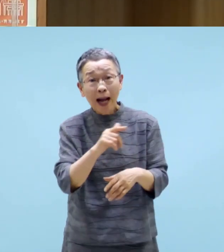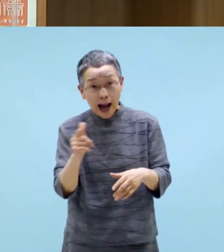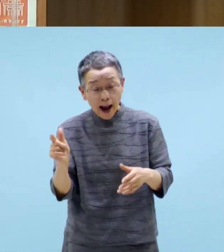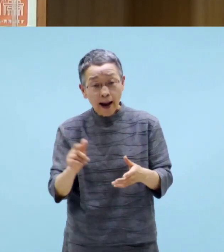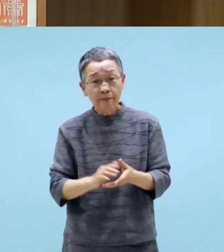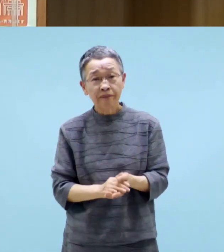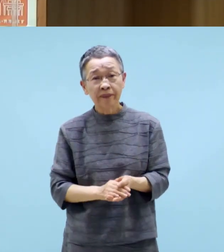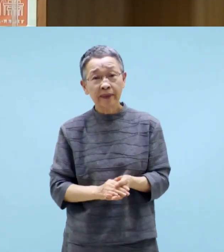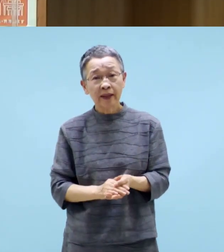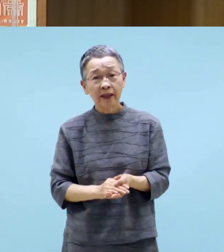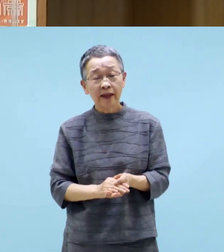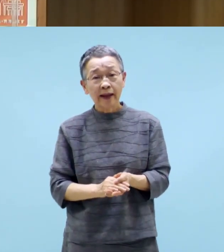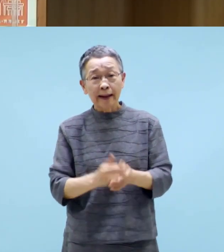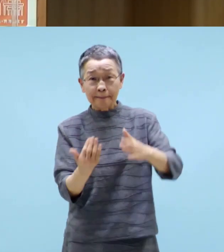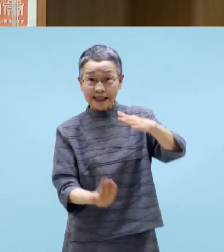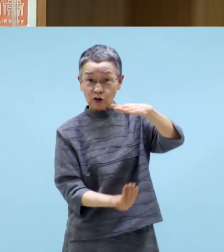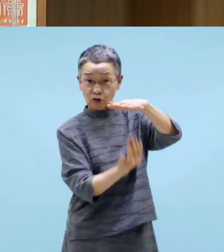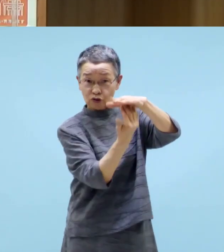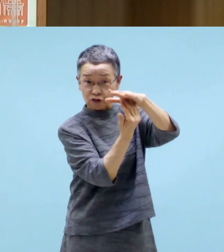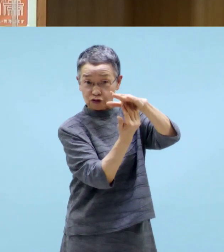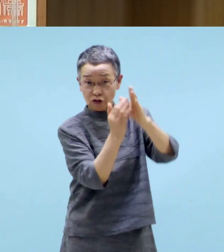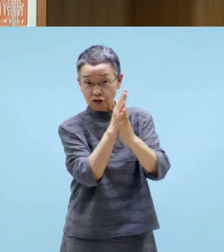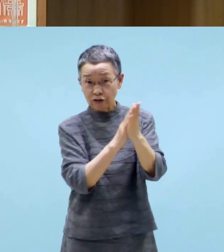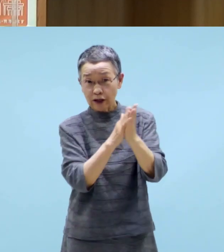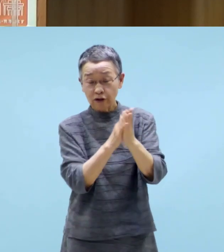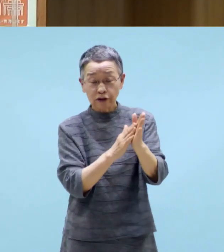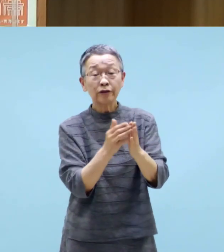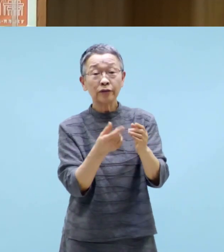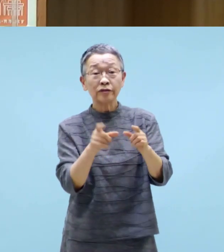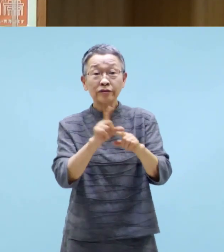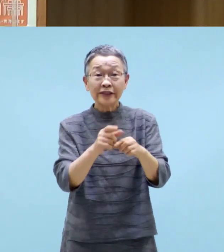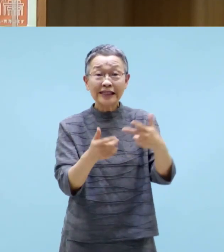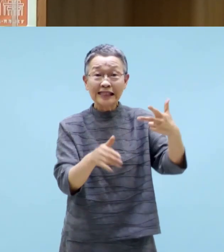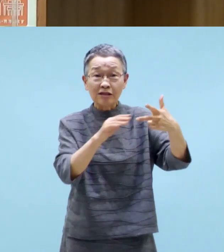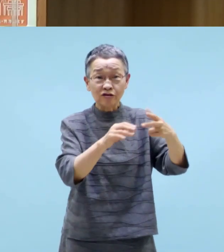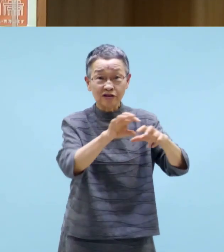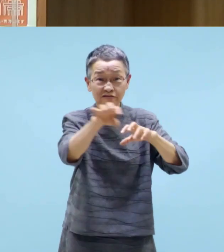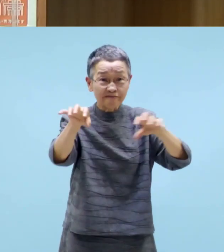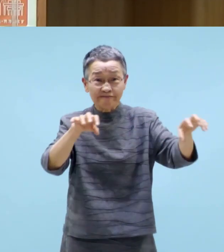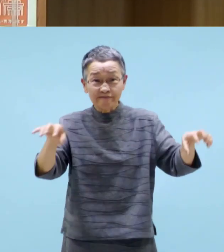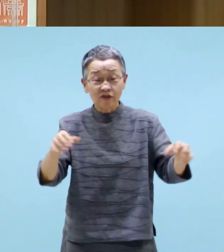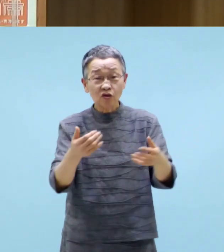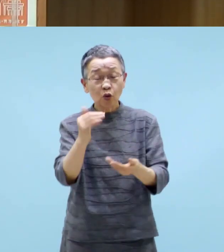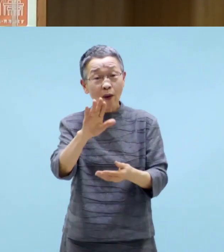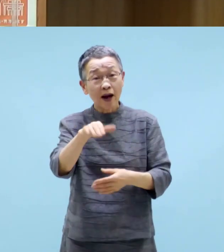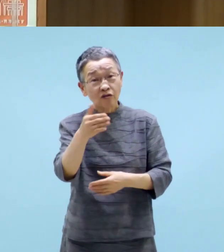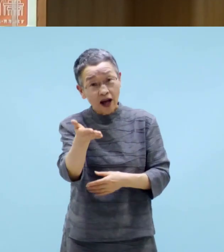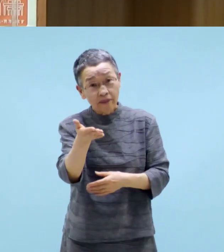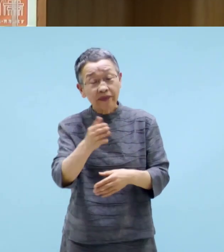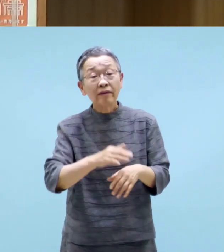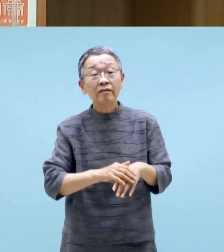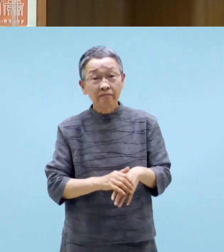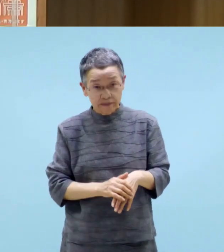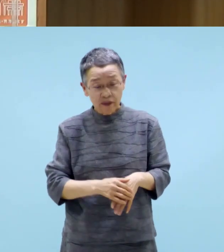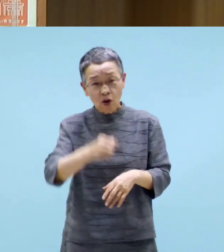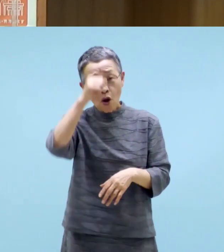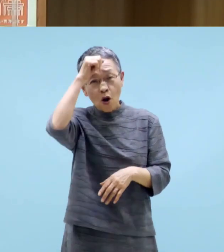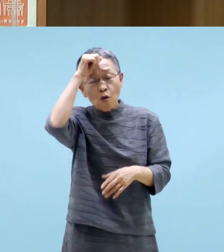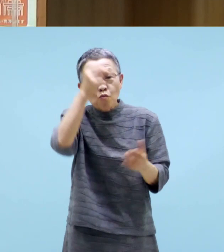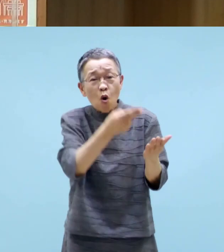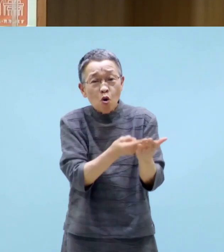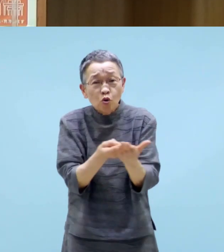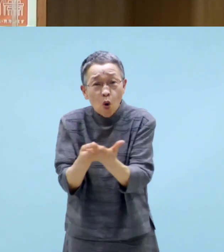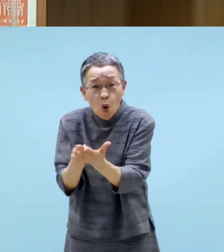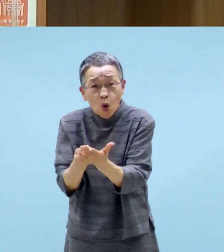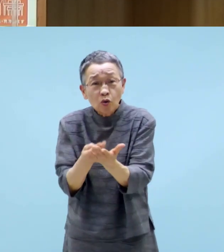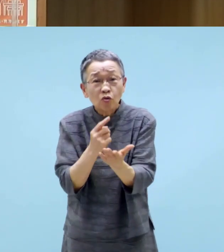ピーク時の要請をより多くの施設に呼びかけるということはありますでしょうか。 今ですね、この病床についても国の